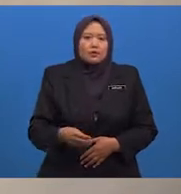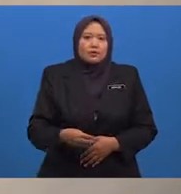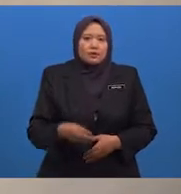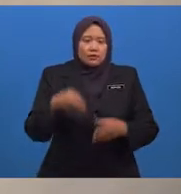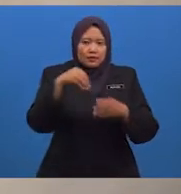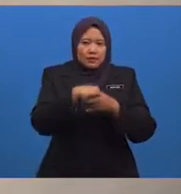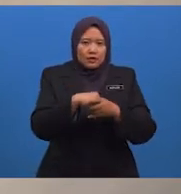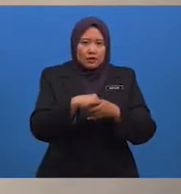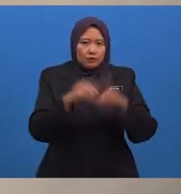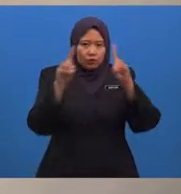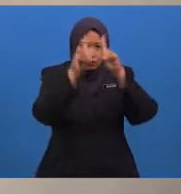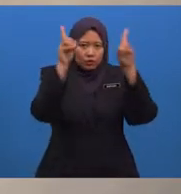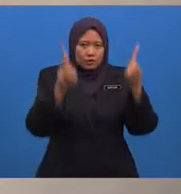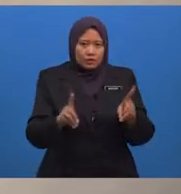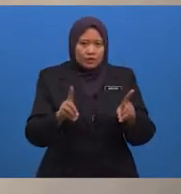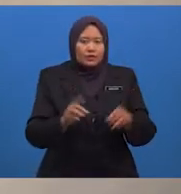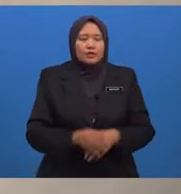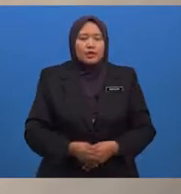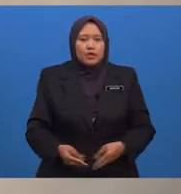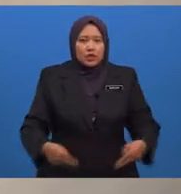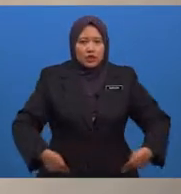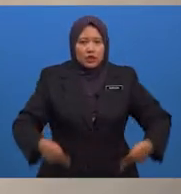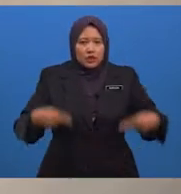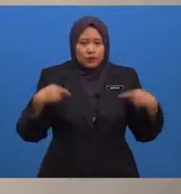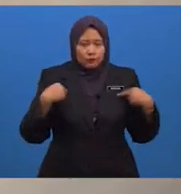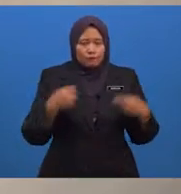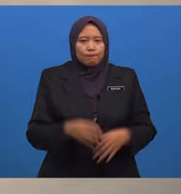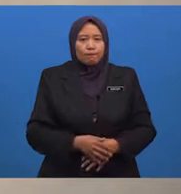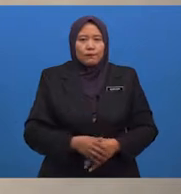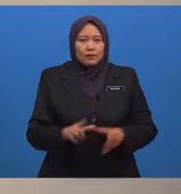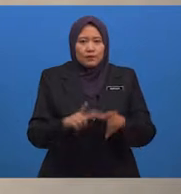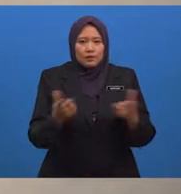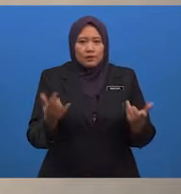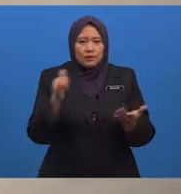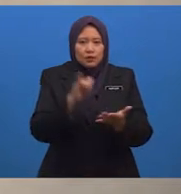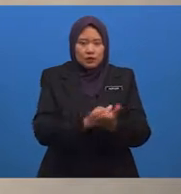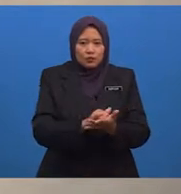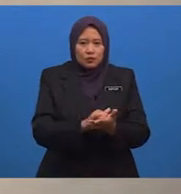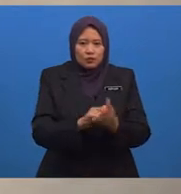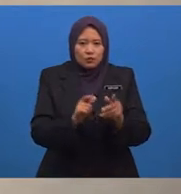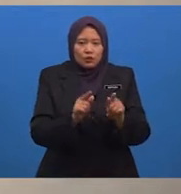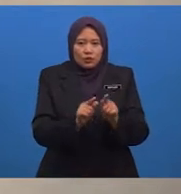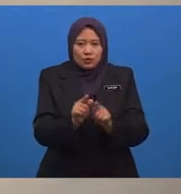Selain itu, persoalan kegigihan dalam meneruskan pelajaran.